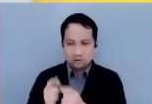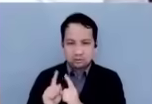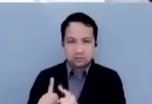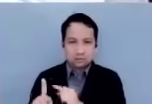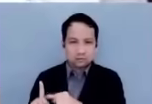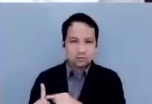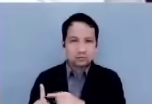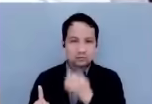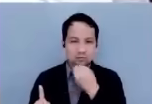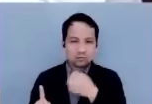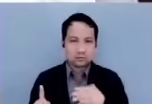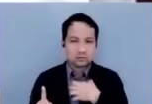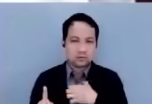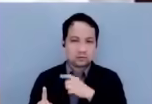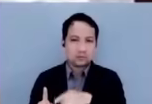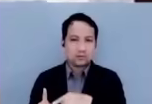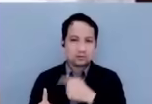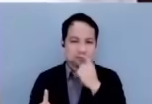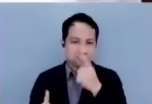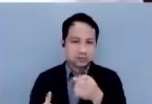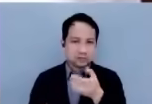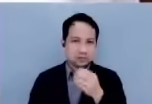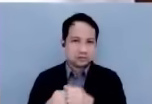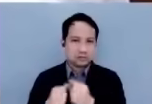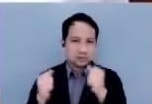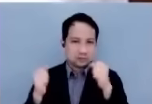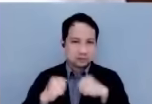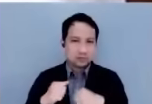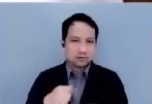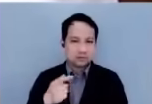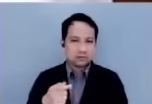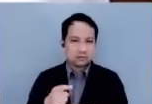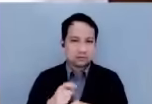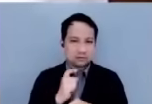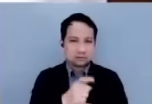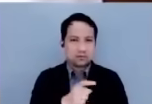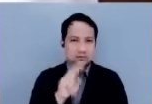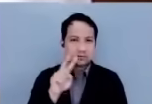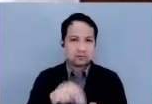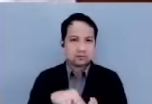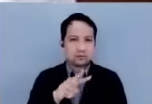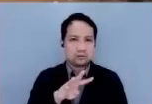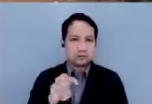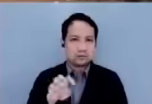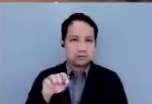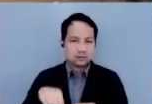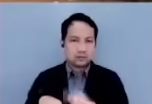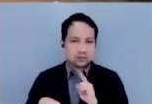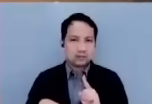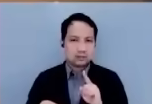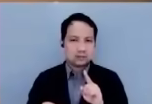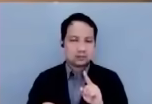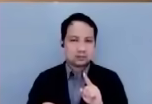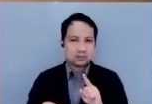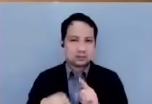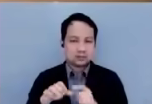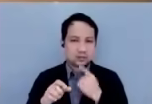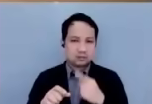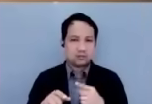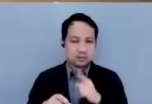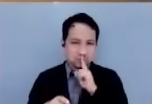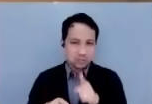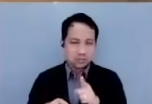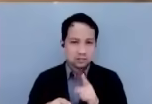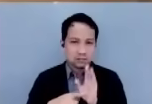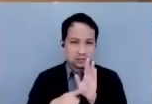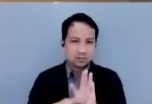magsumbong. Sa huli, nagkasundo ang dalawa na mag-transfer ng 2,400 pesos sa e-wallet. Siniguro pa ng enforcer na